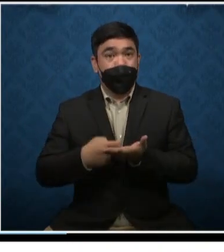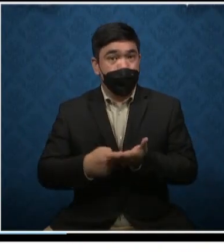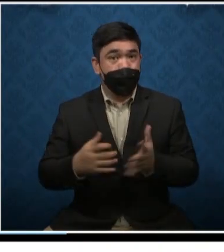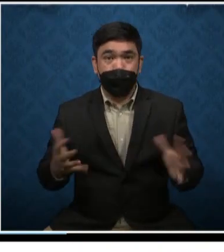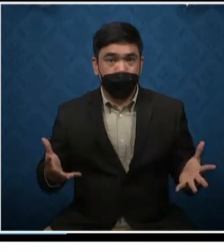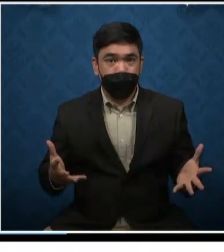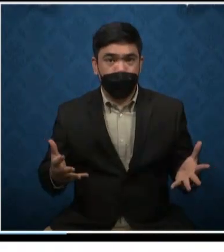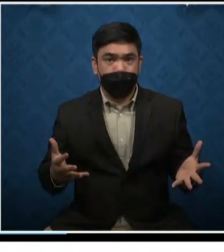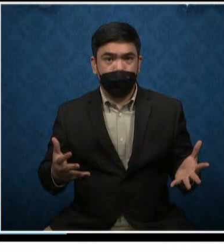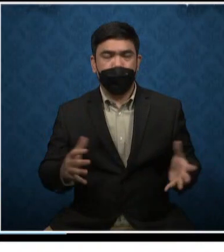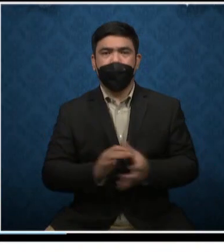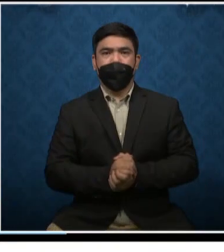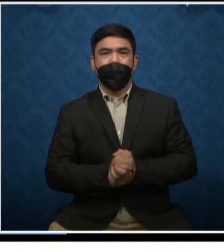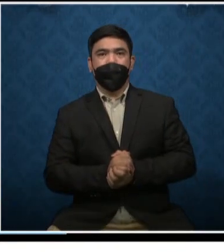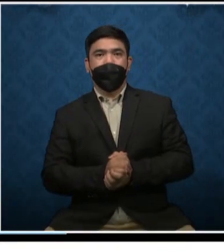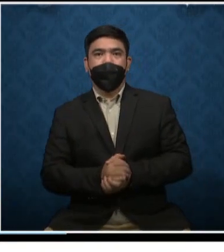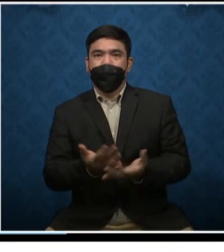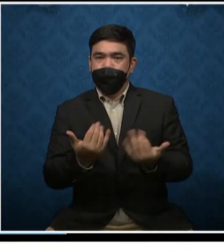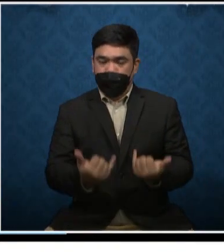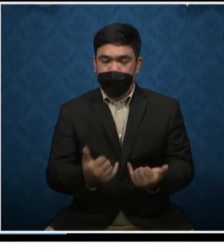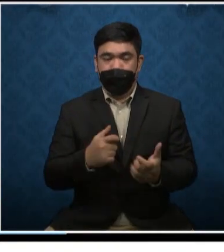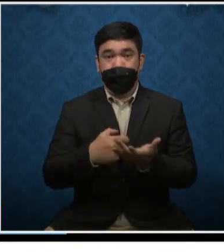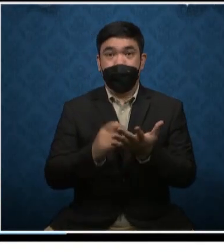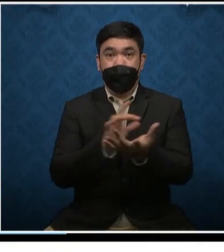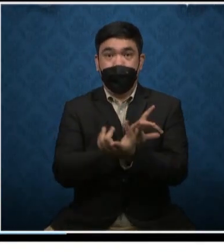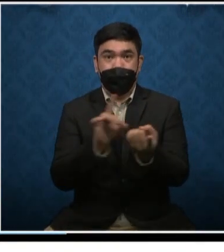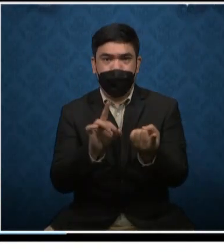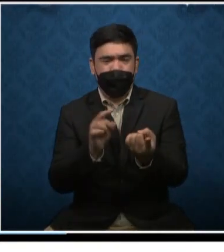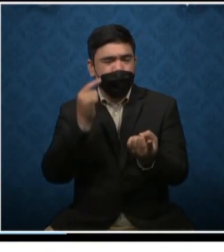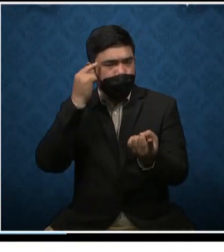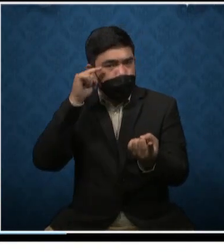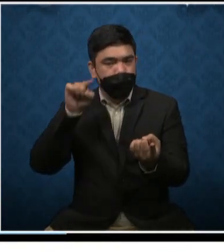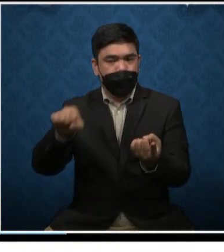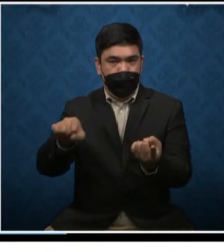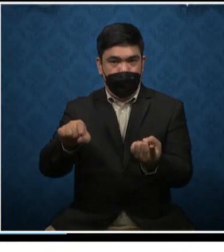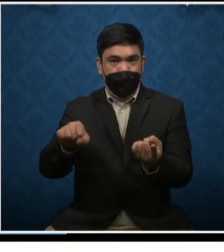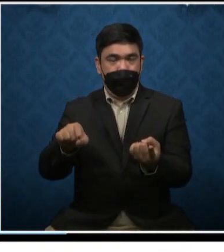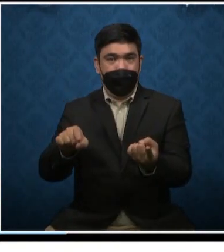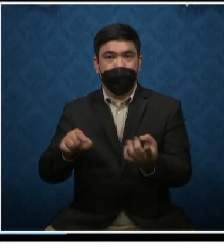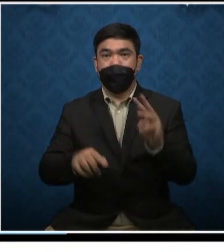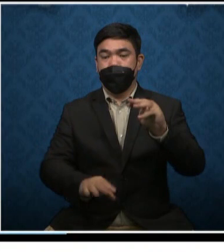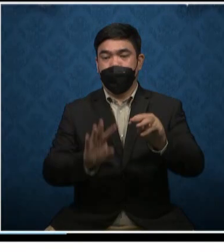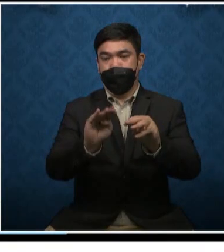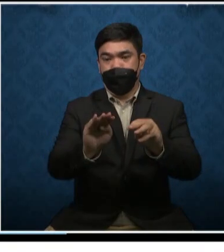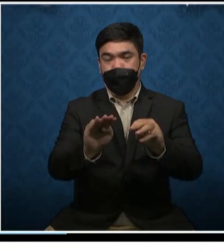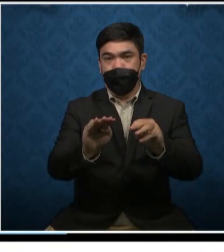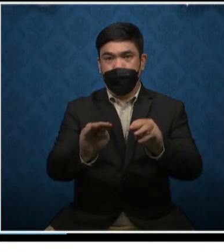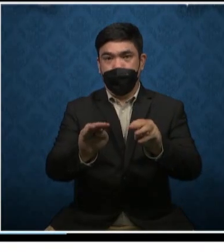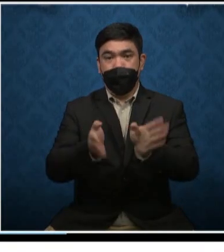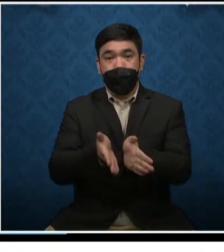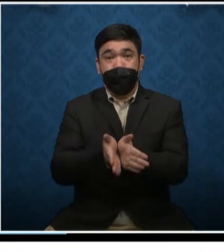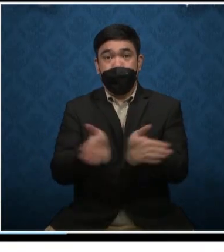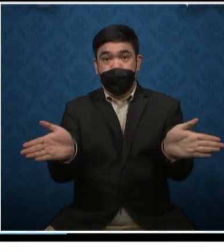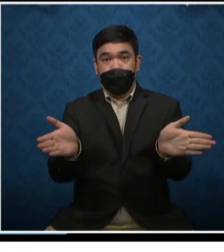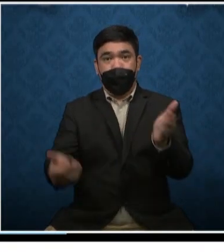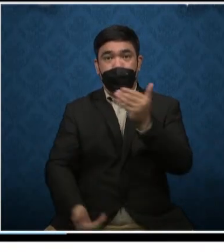ดังนั้นการประกันสังคมภาคสมัครใจตามมาตรา40จะเป็นท